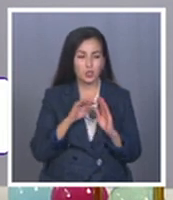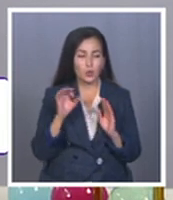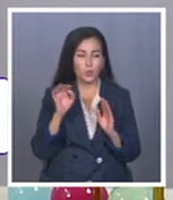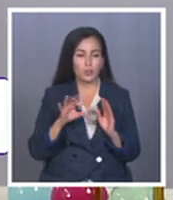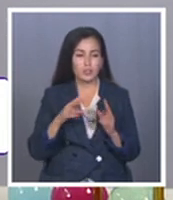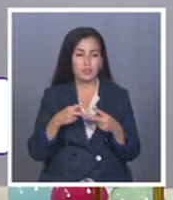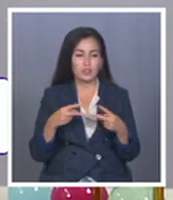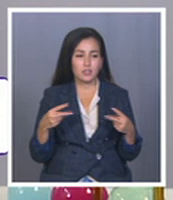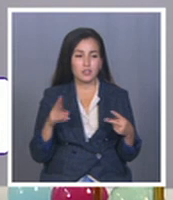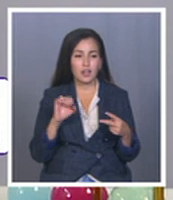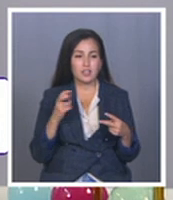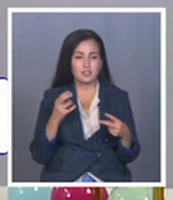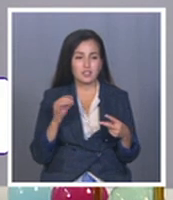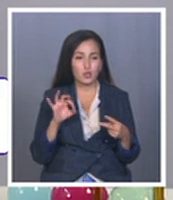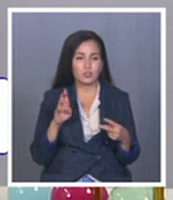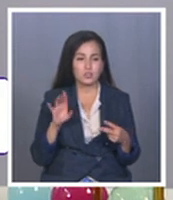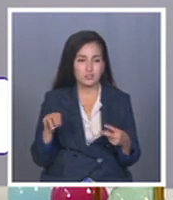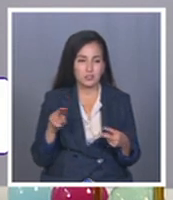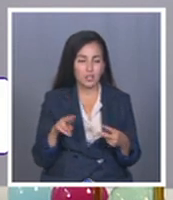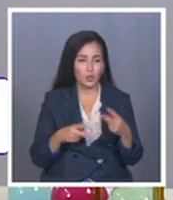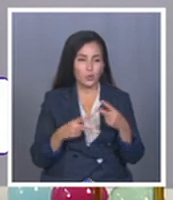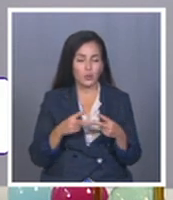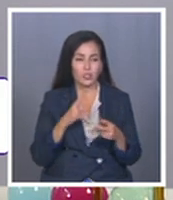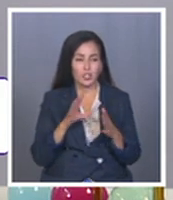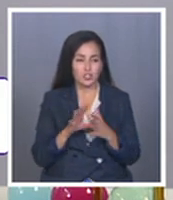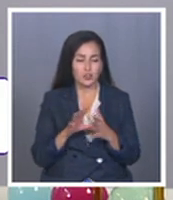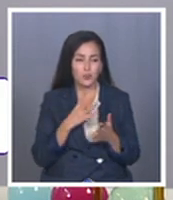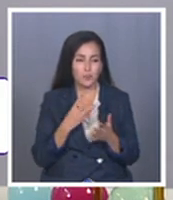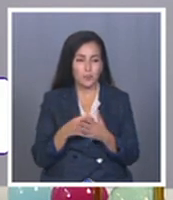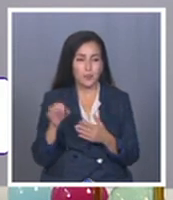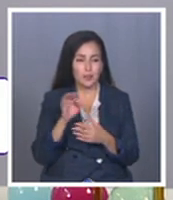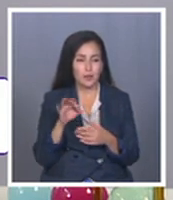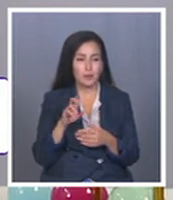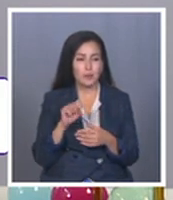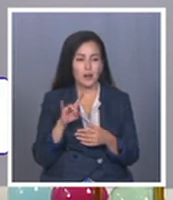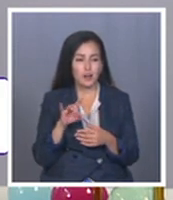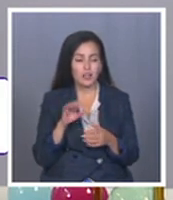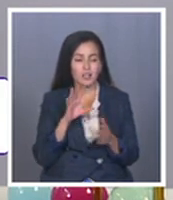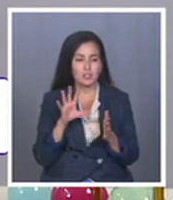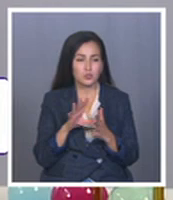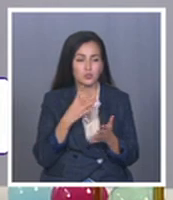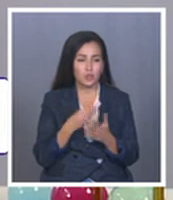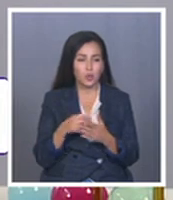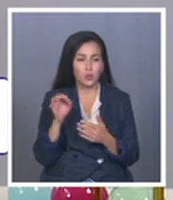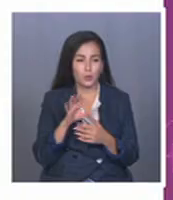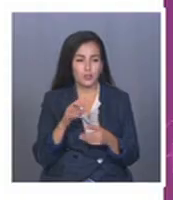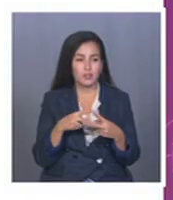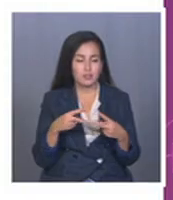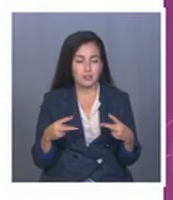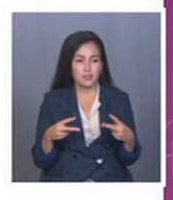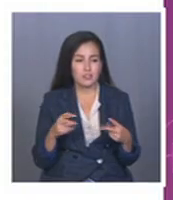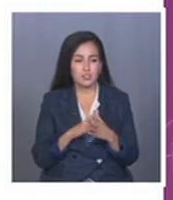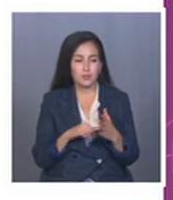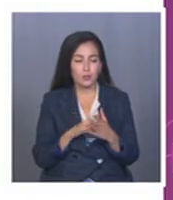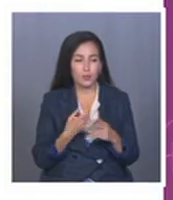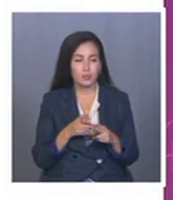тең. Кальций оксидінің тотығу дәрежесі 0, барий оксидінің тотығу дәрежесі 0. Себебі, осы